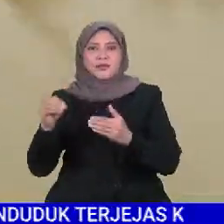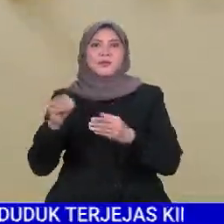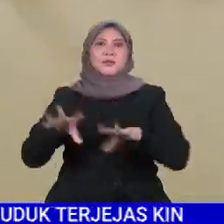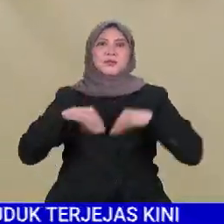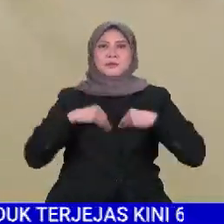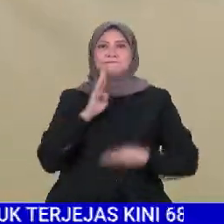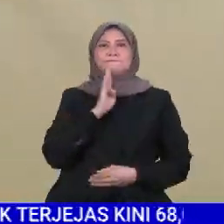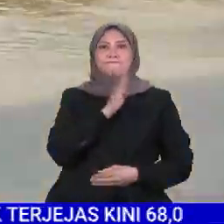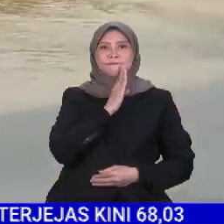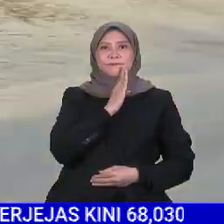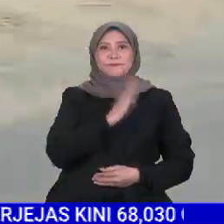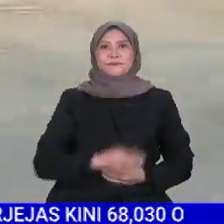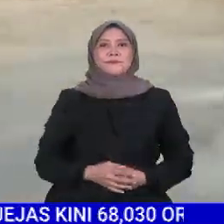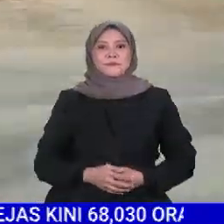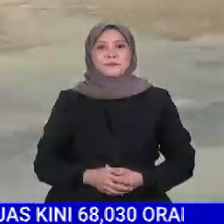bujang.